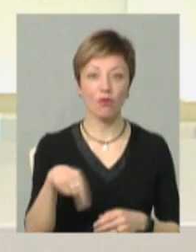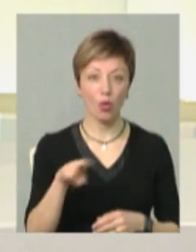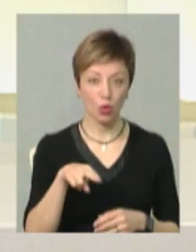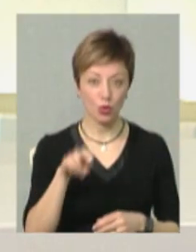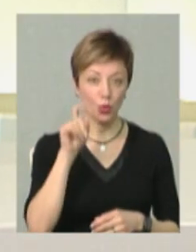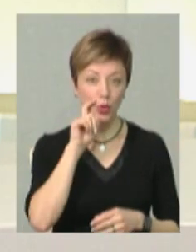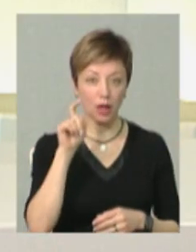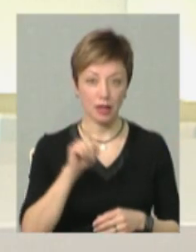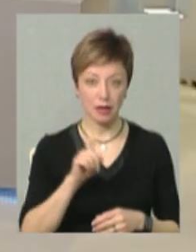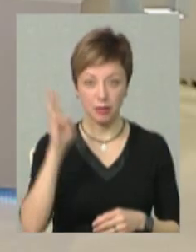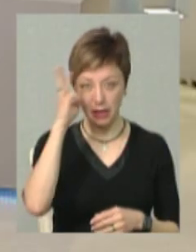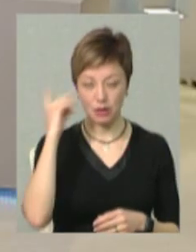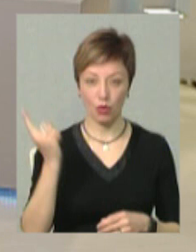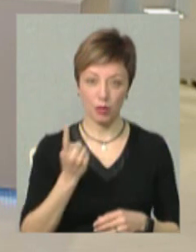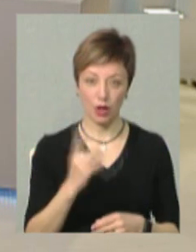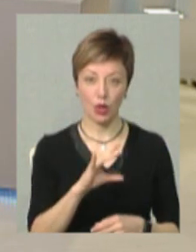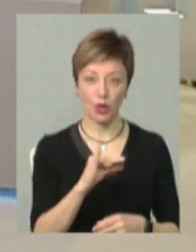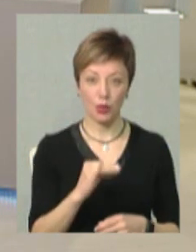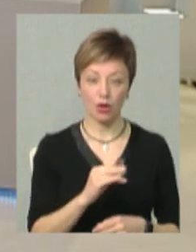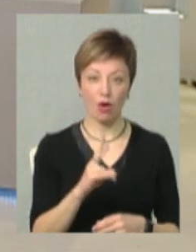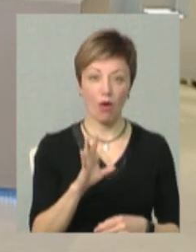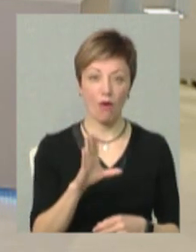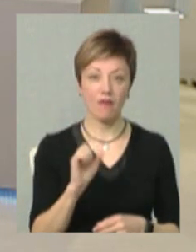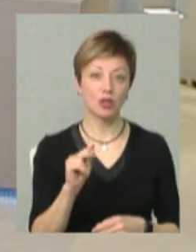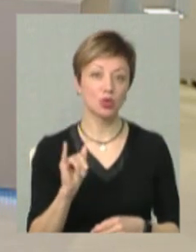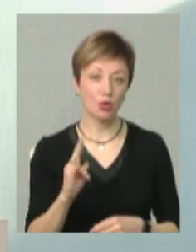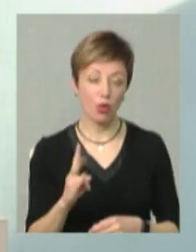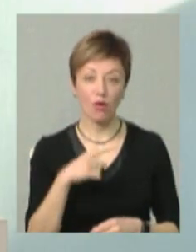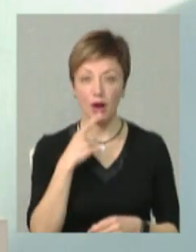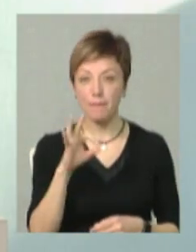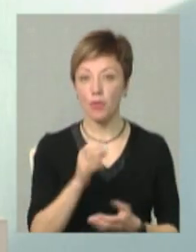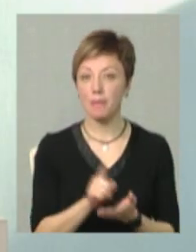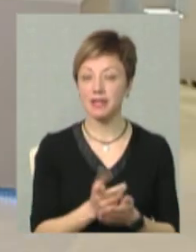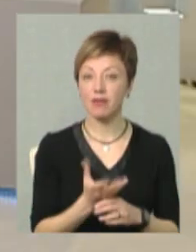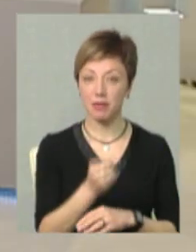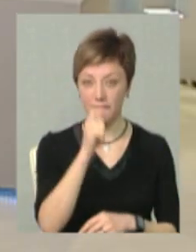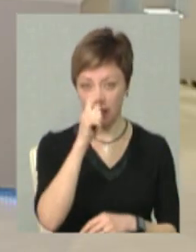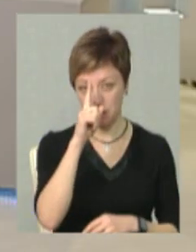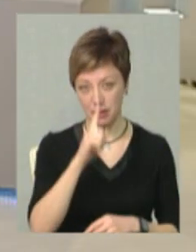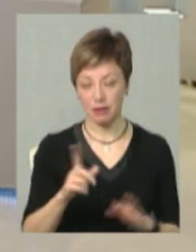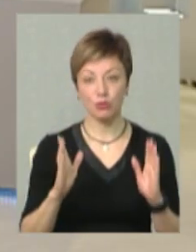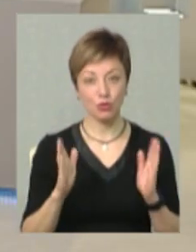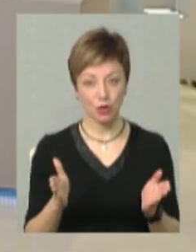фонду України в Хмельницькій області Юлією Ковальчук. Говорили про пенсійні виплати у квітні. Будемо